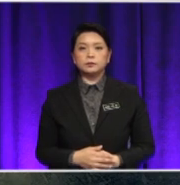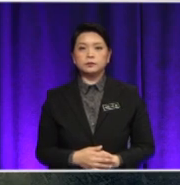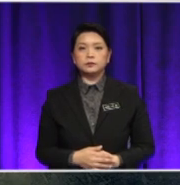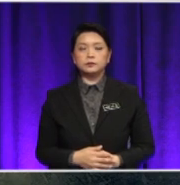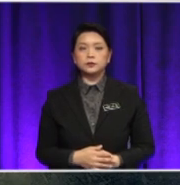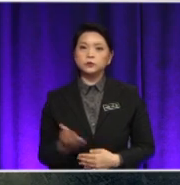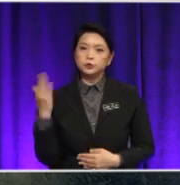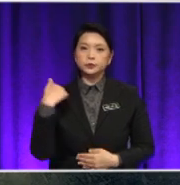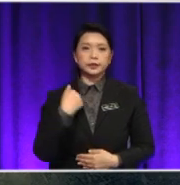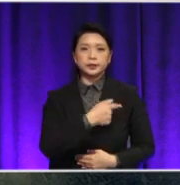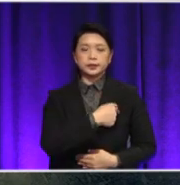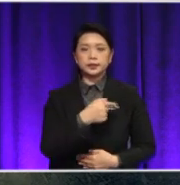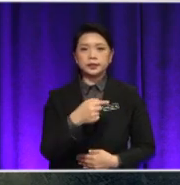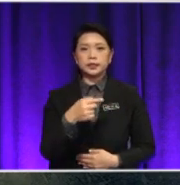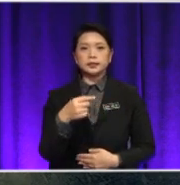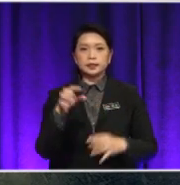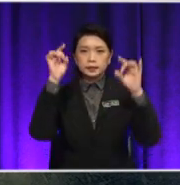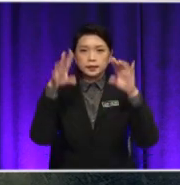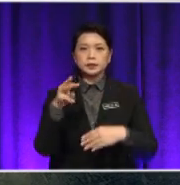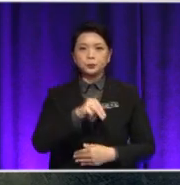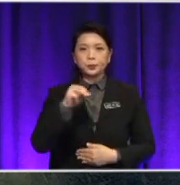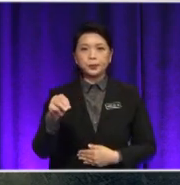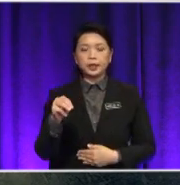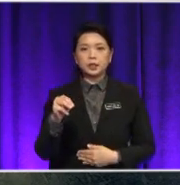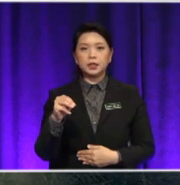jom kita uji murid-murid kita. Alright, let's go.